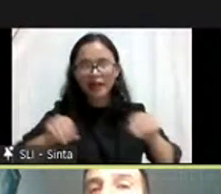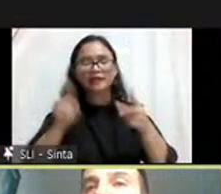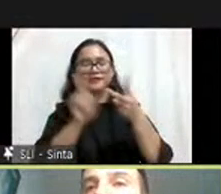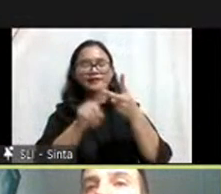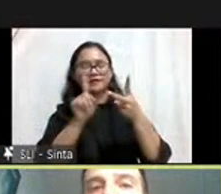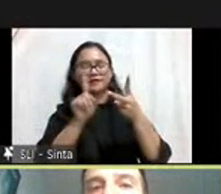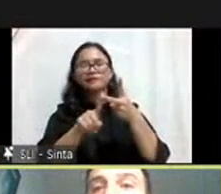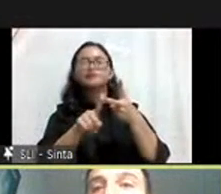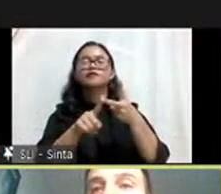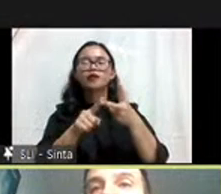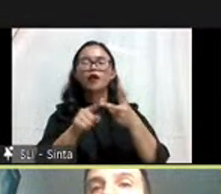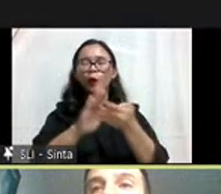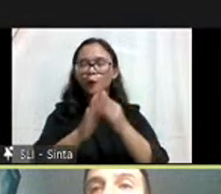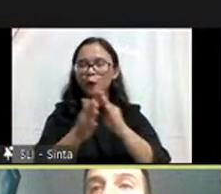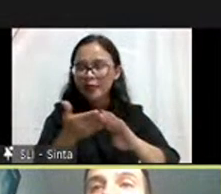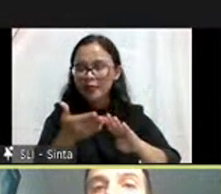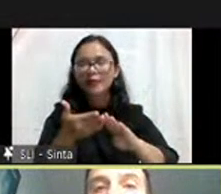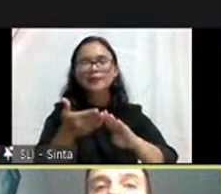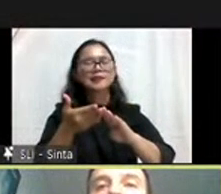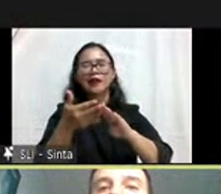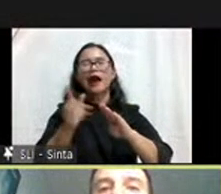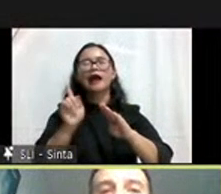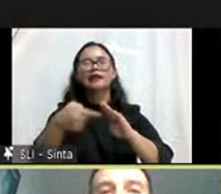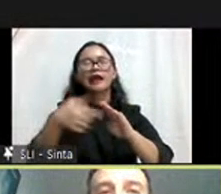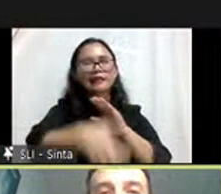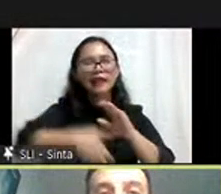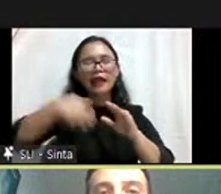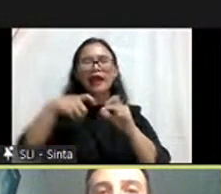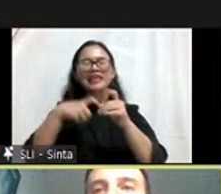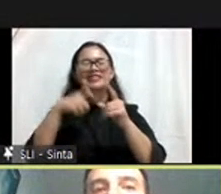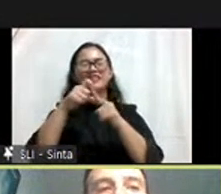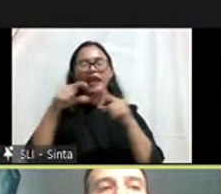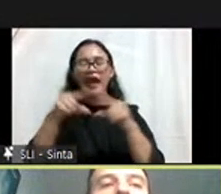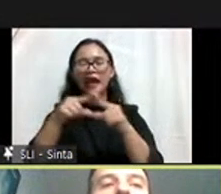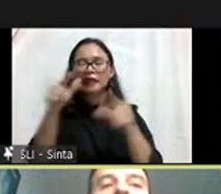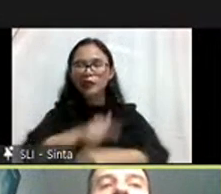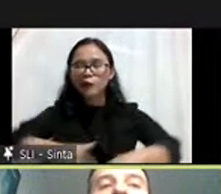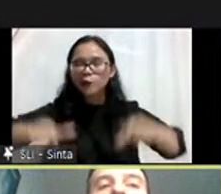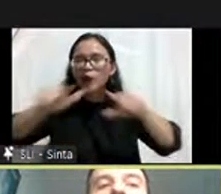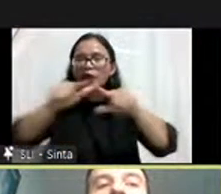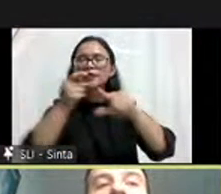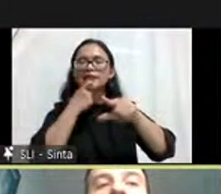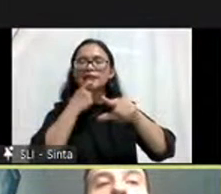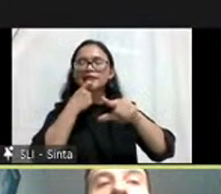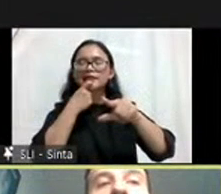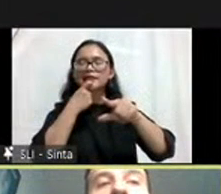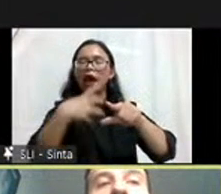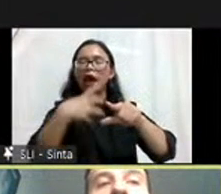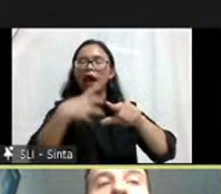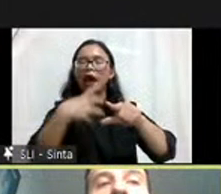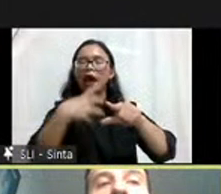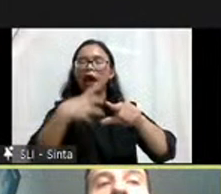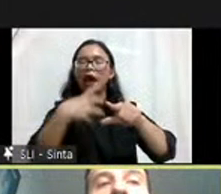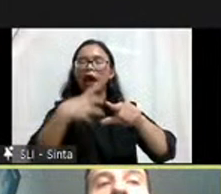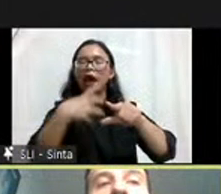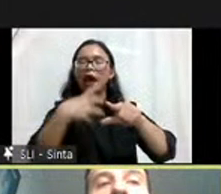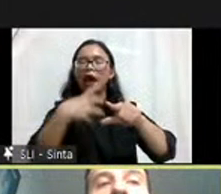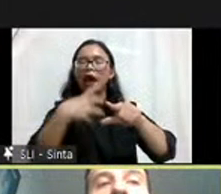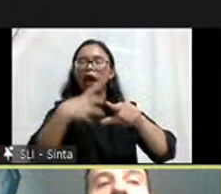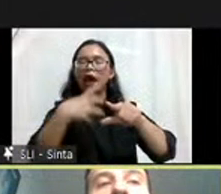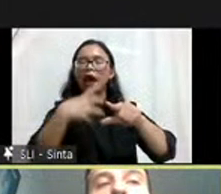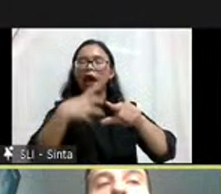komunitas eh tanah SDA dan lingkungan pembela hak manusia dan keempat adalah prestasi lintas